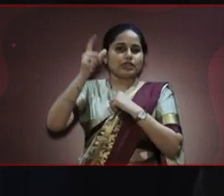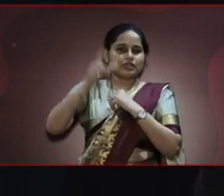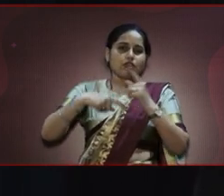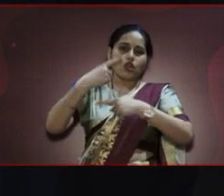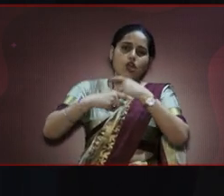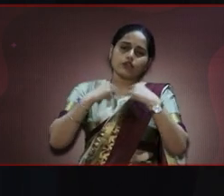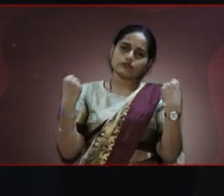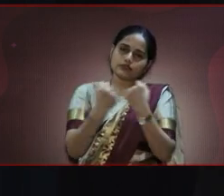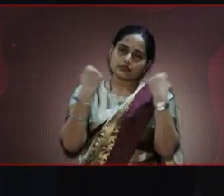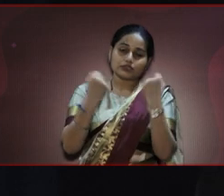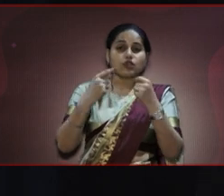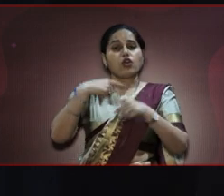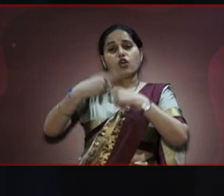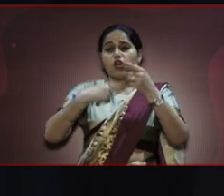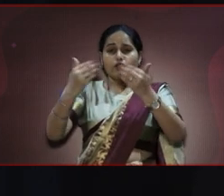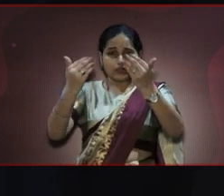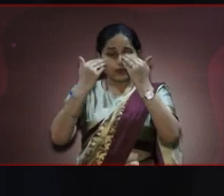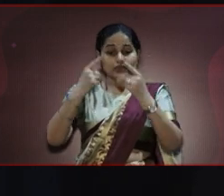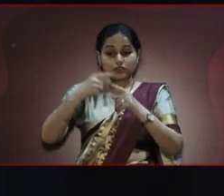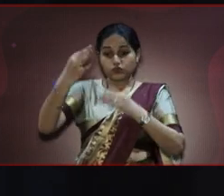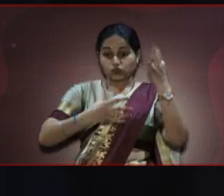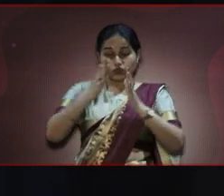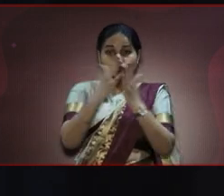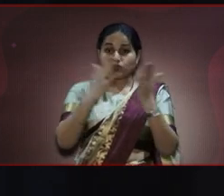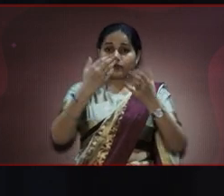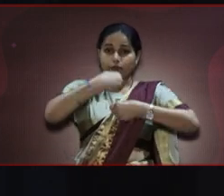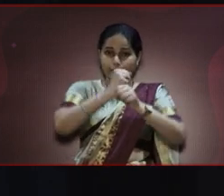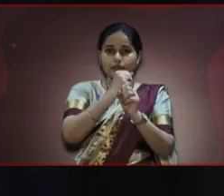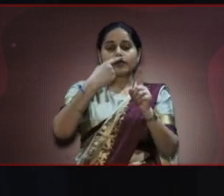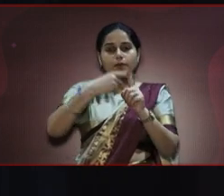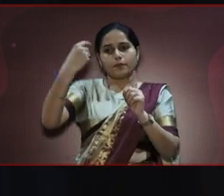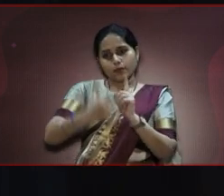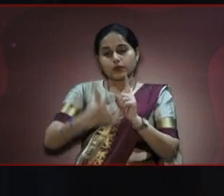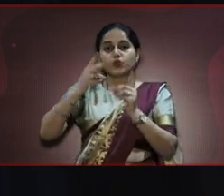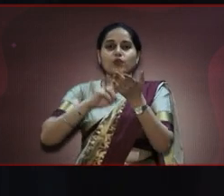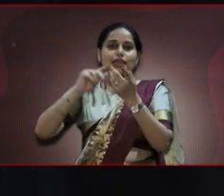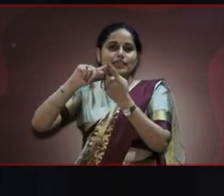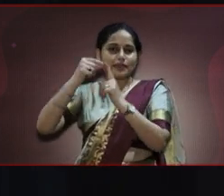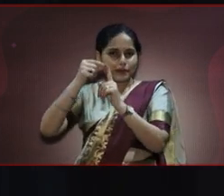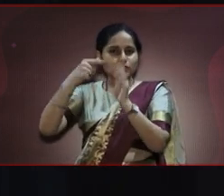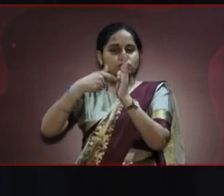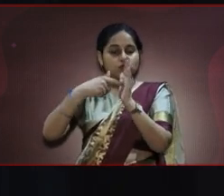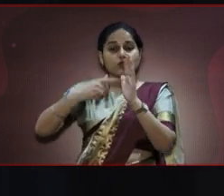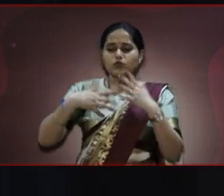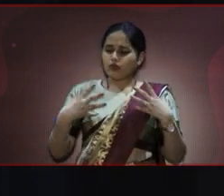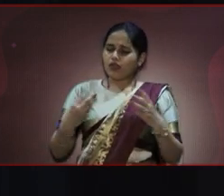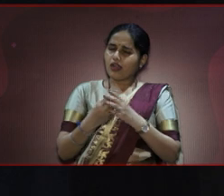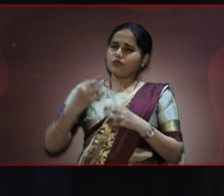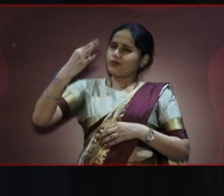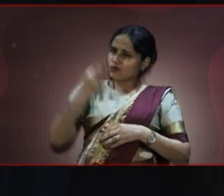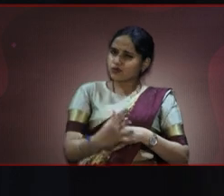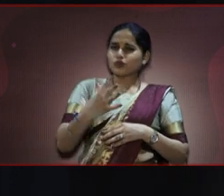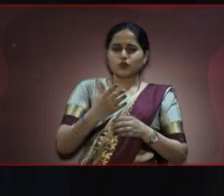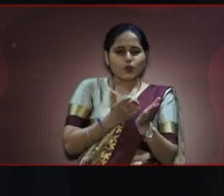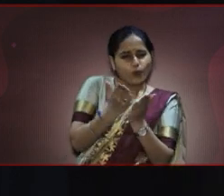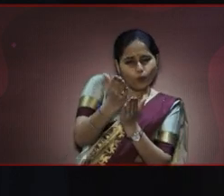और मार्गदर्शन रहा है कि अब नई किताबें बन रही हैं, नई शिक्षा नीति हमारी आ रही है, तो क्यों ना हम नए ढंग से ये सब चीज़ें